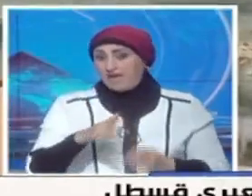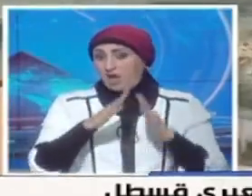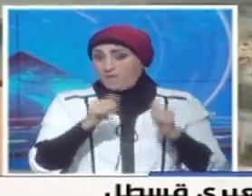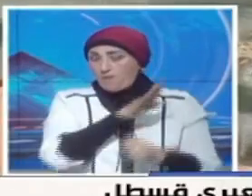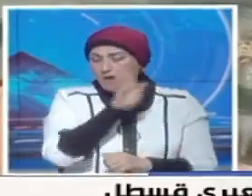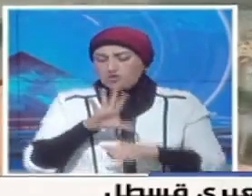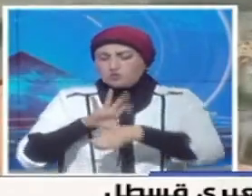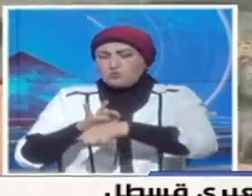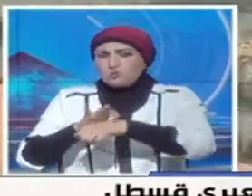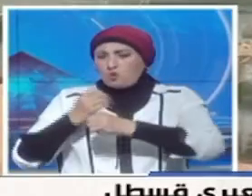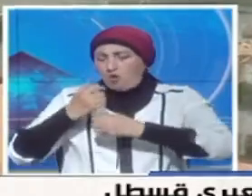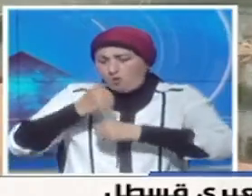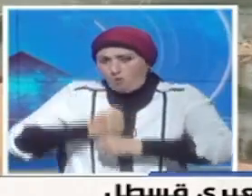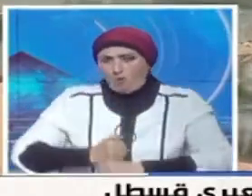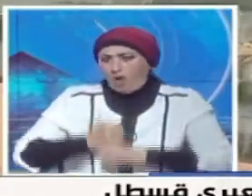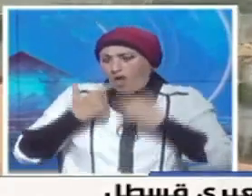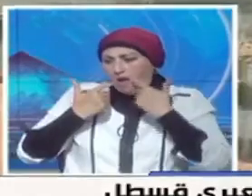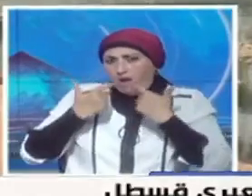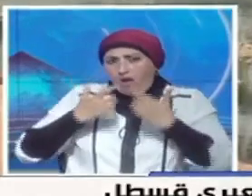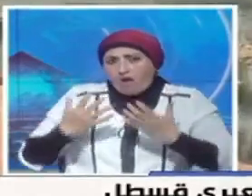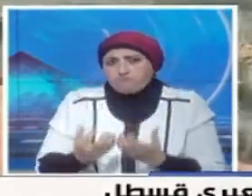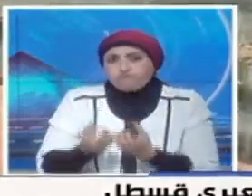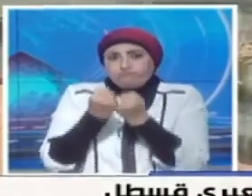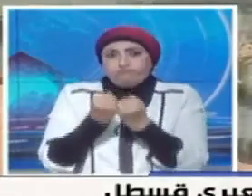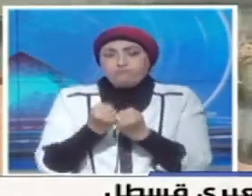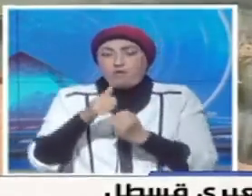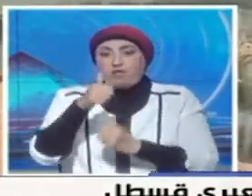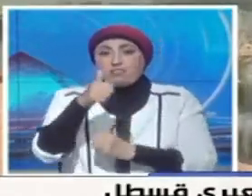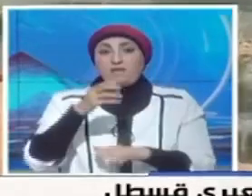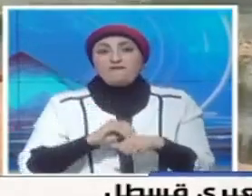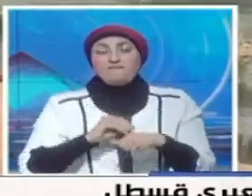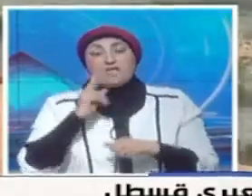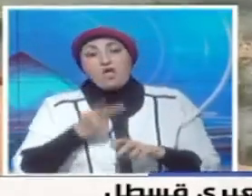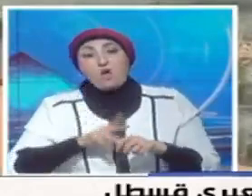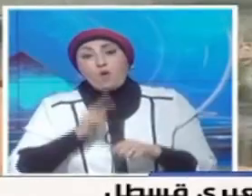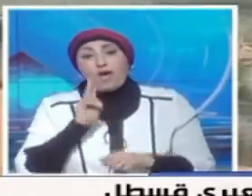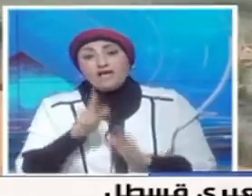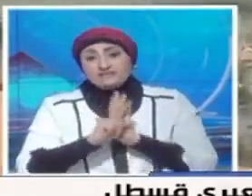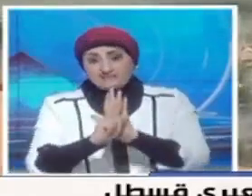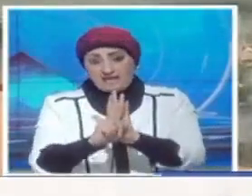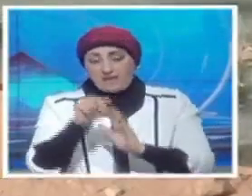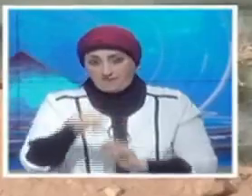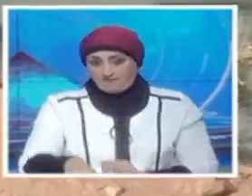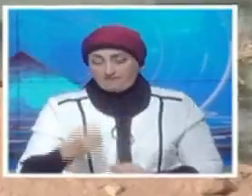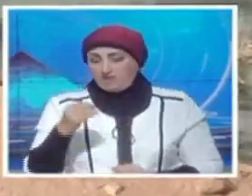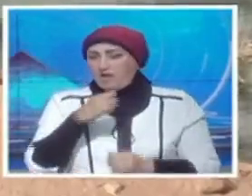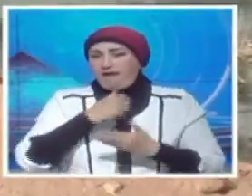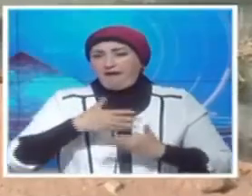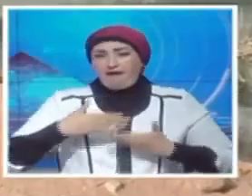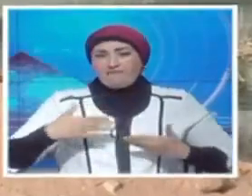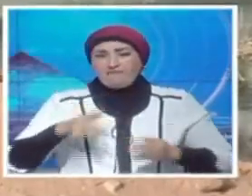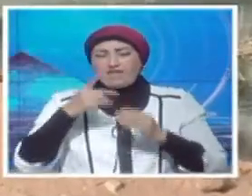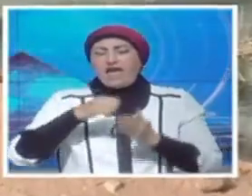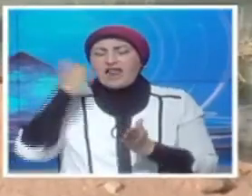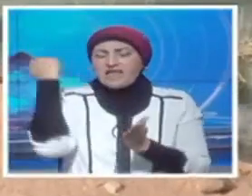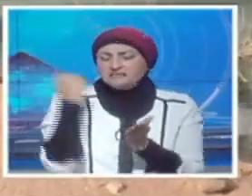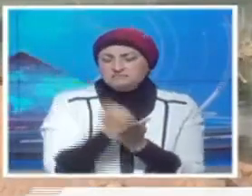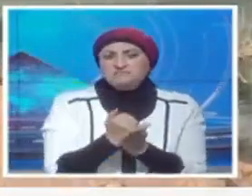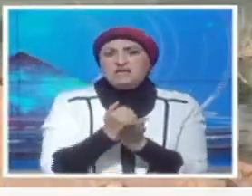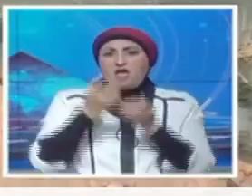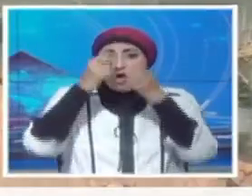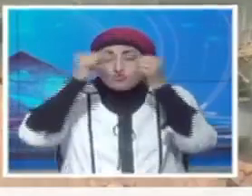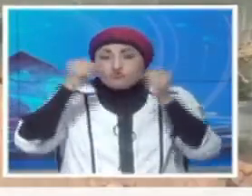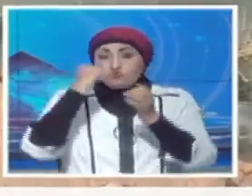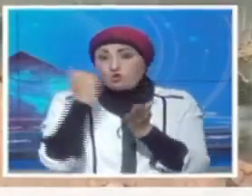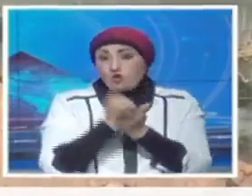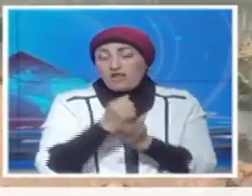المصرية على توفير مثل هذه الأدوية داخل المعابر الحدودية. بنتحدث أيضا عن دعم لوجستي وتسهيلات في الحصول على التأشيرات من قنصلية وادي